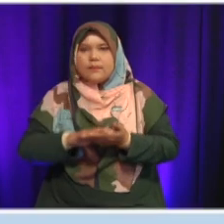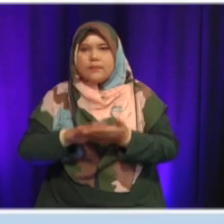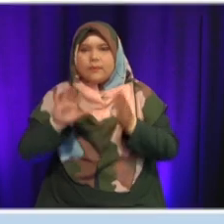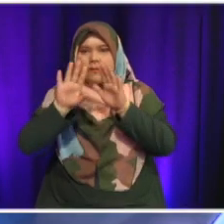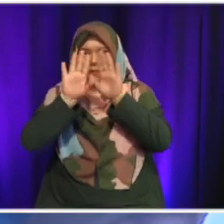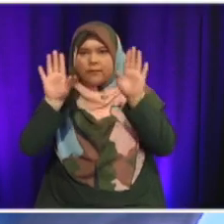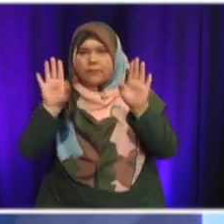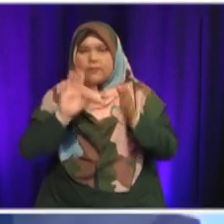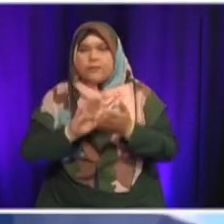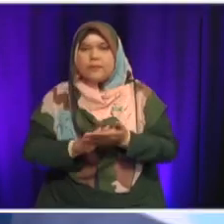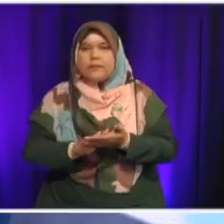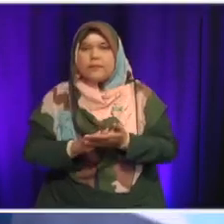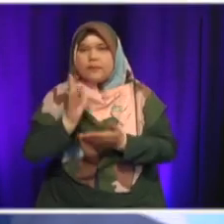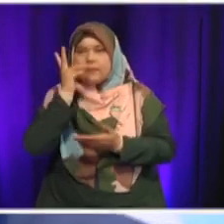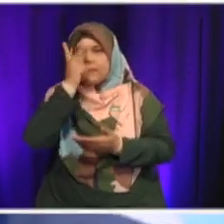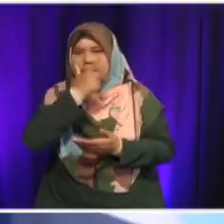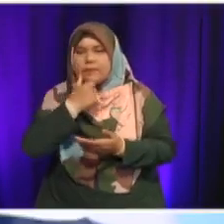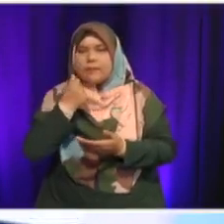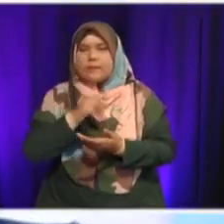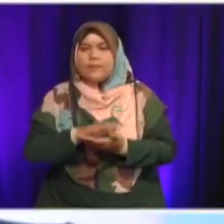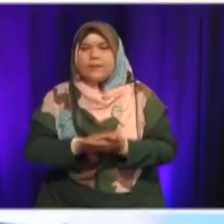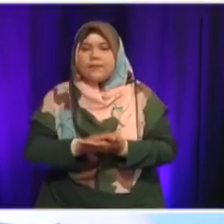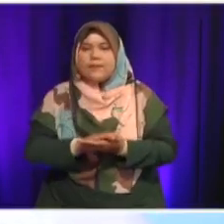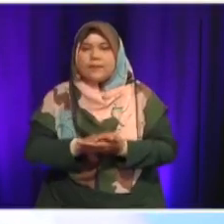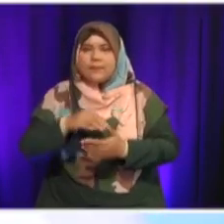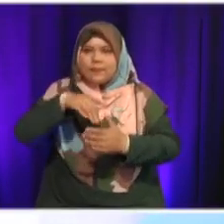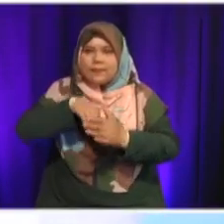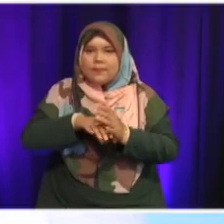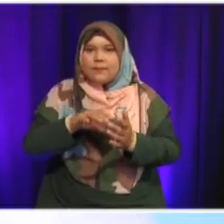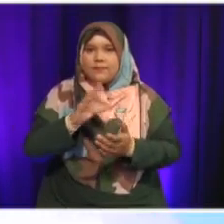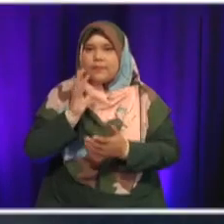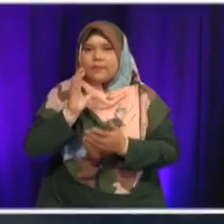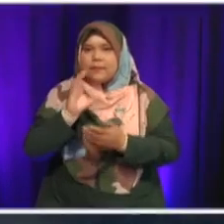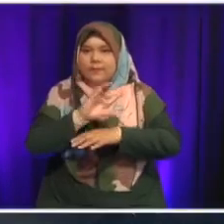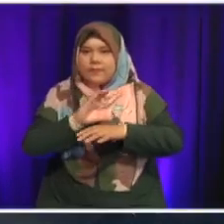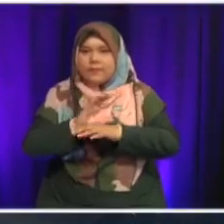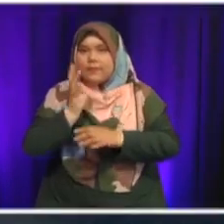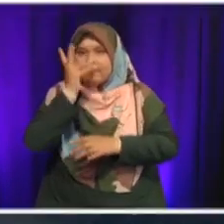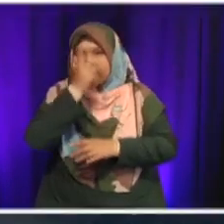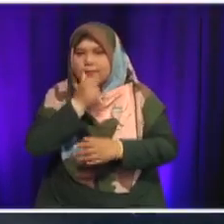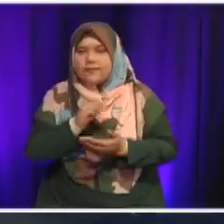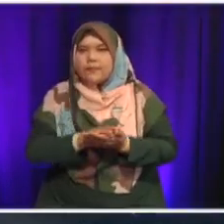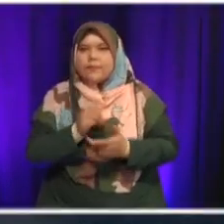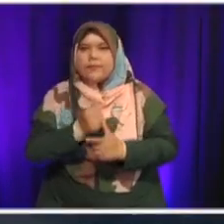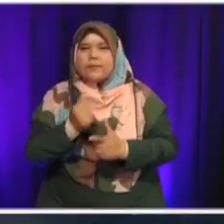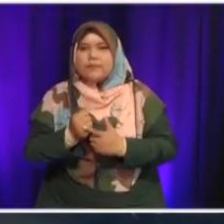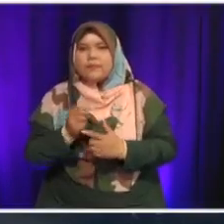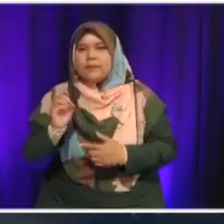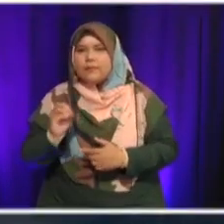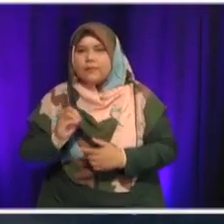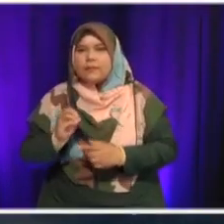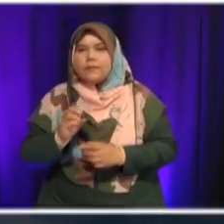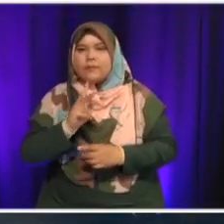nampak cantik rukonya jernih masukkan memang cantik ataupun event kita boleh gunakan kalau tak ada bekas